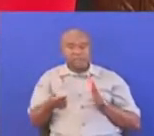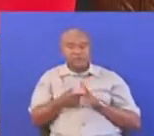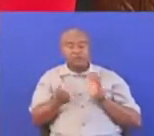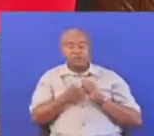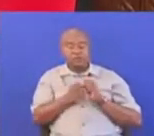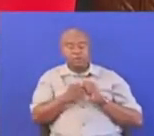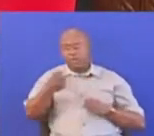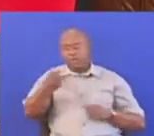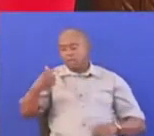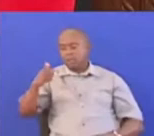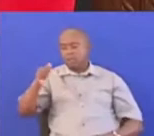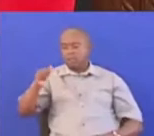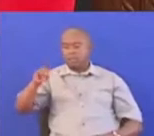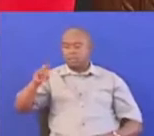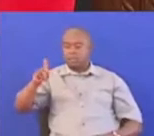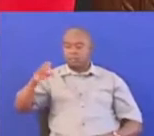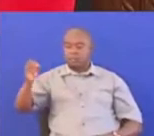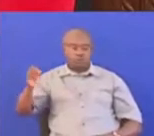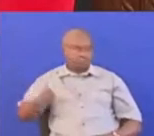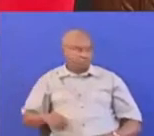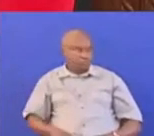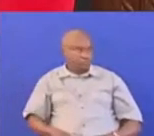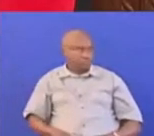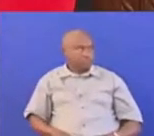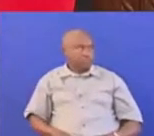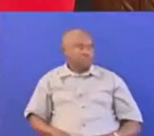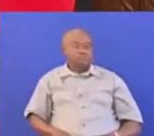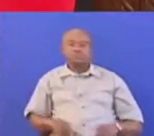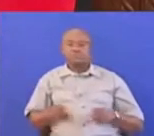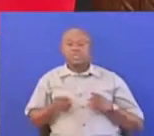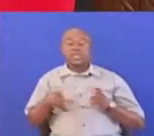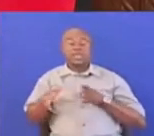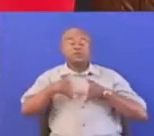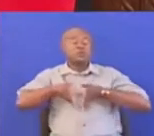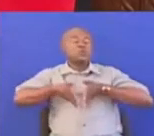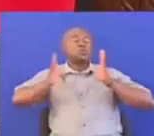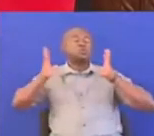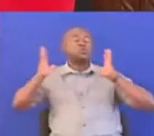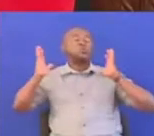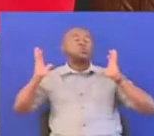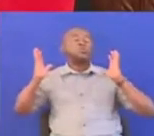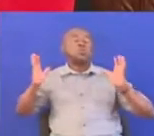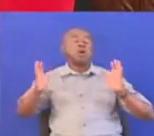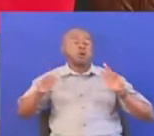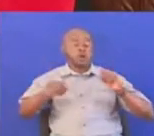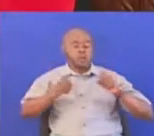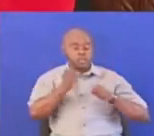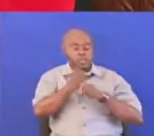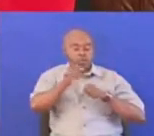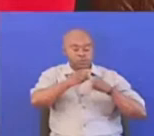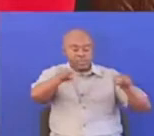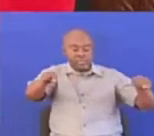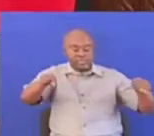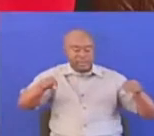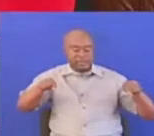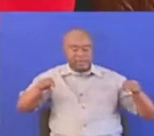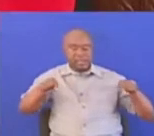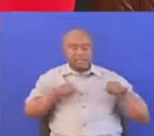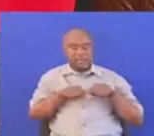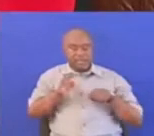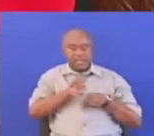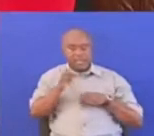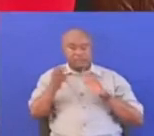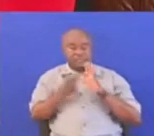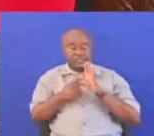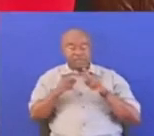matambiko. Mheshimiwa Spika, eneo hili ni kubwa, ni kilomita za mraba takribani